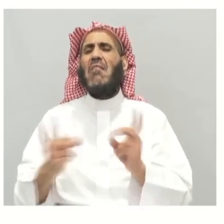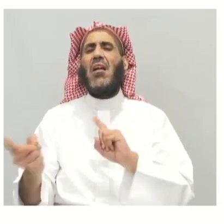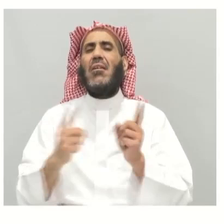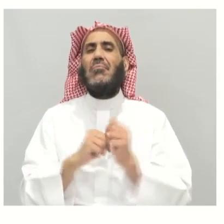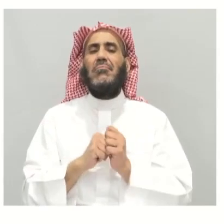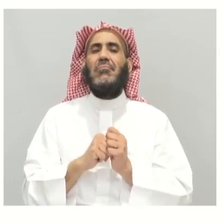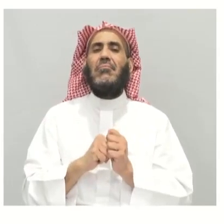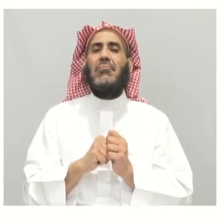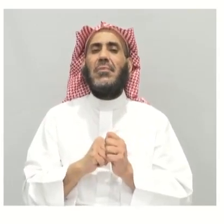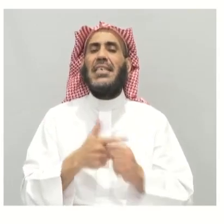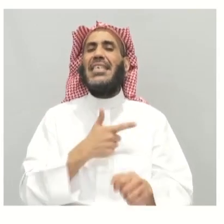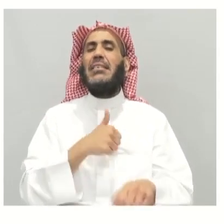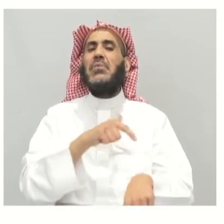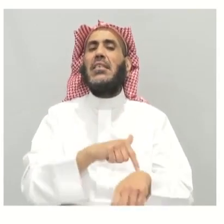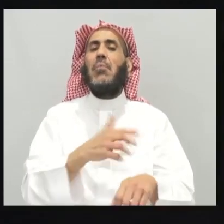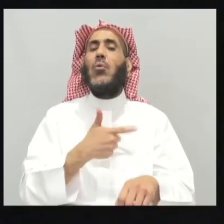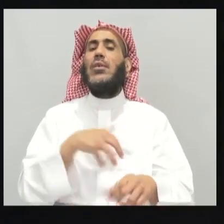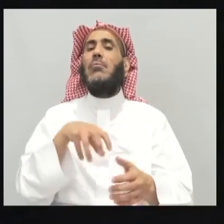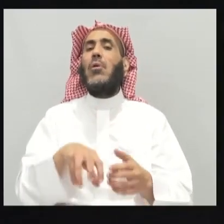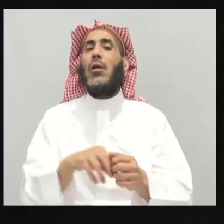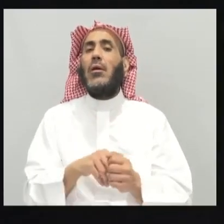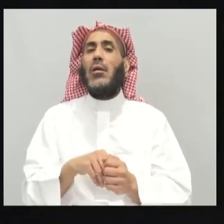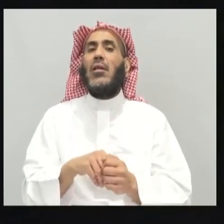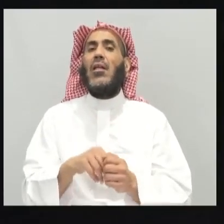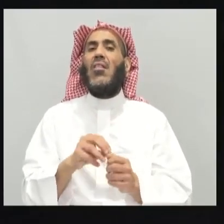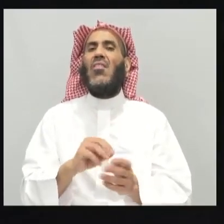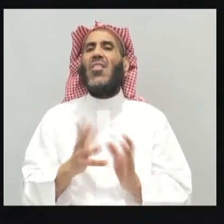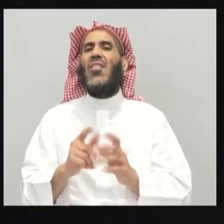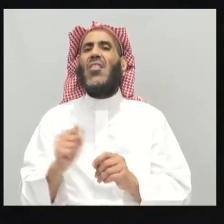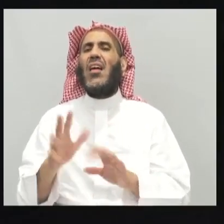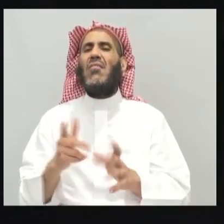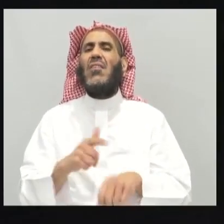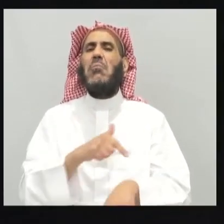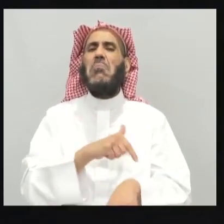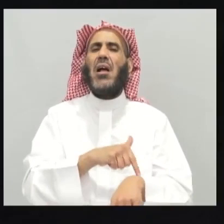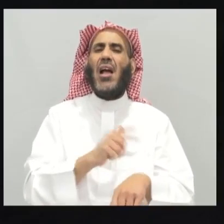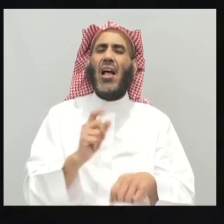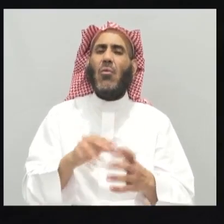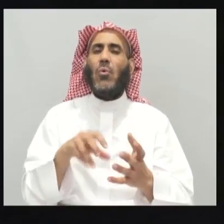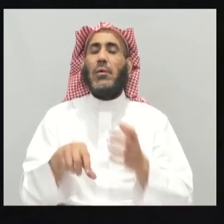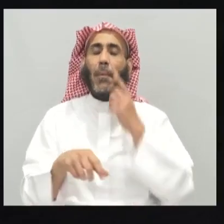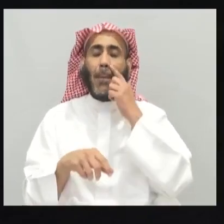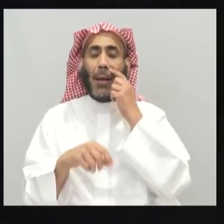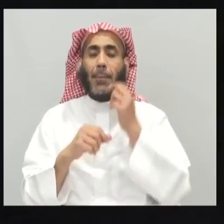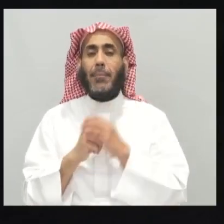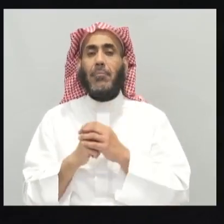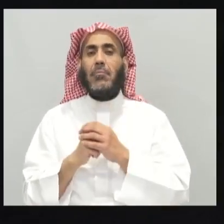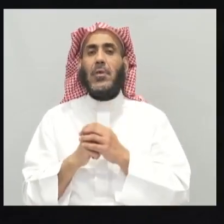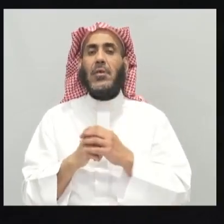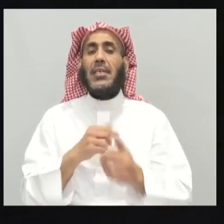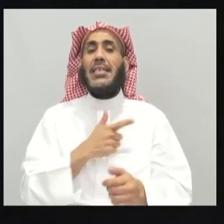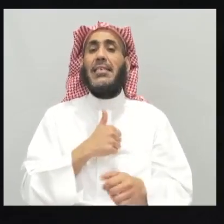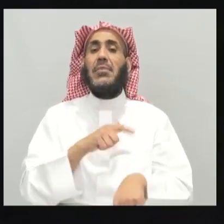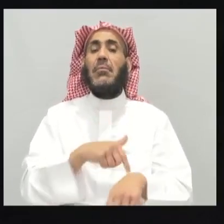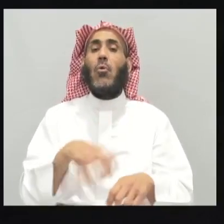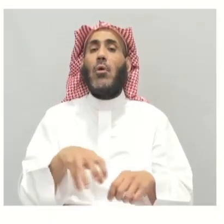بين اسمي الزمان والمكان وبين ظرفي الزمان والمكان؟ نلاحظ هنا اسماء